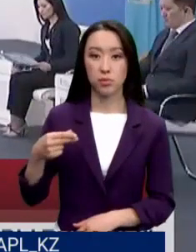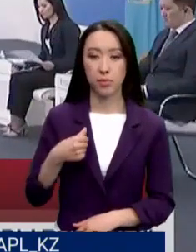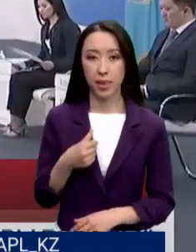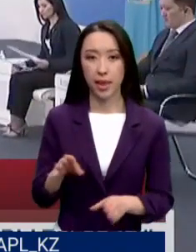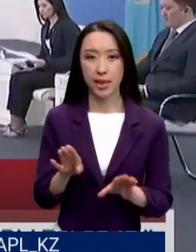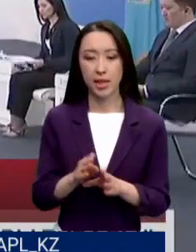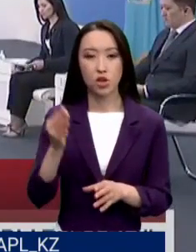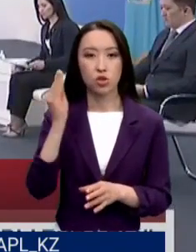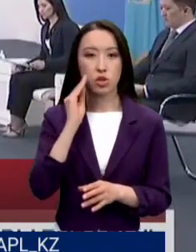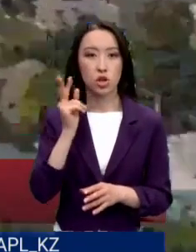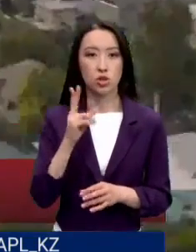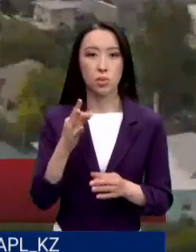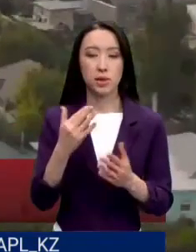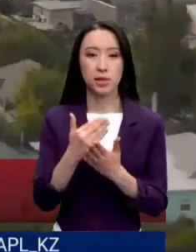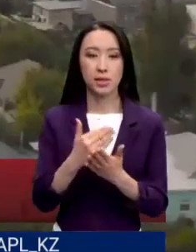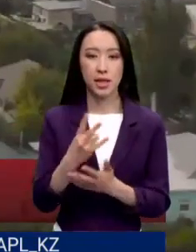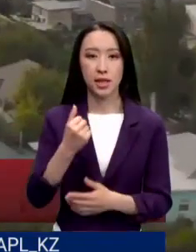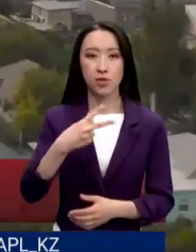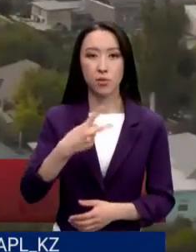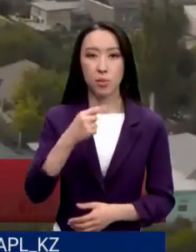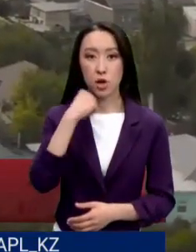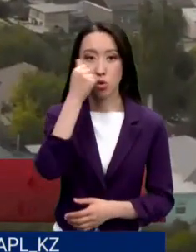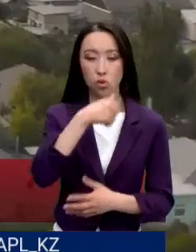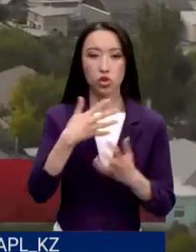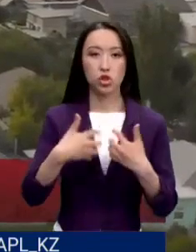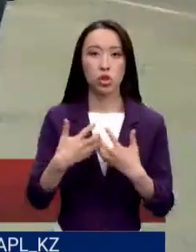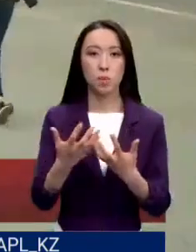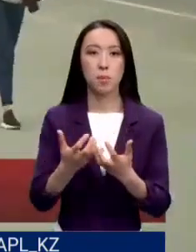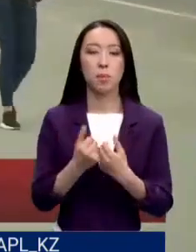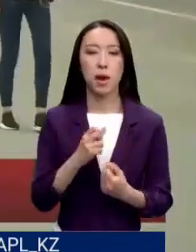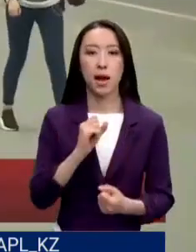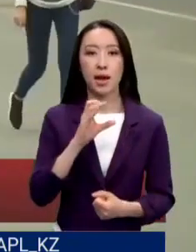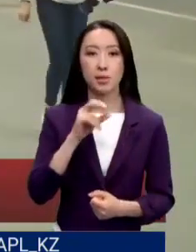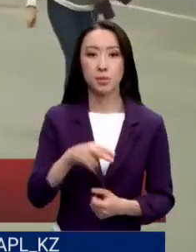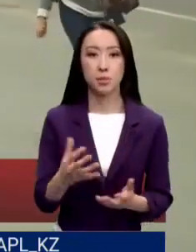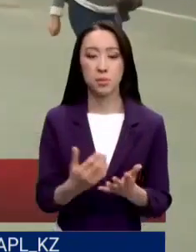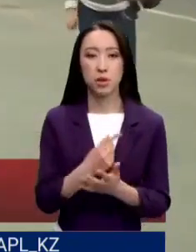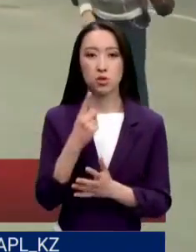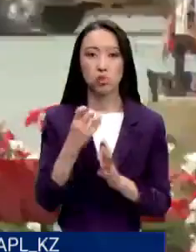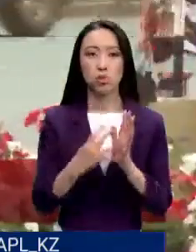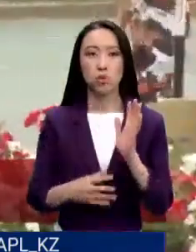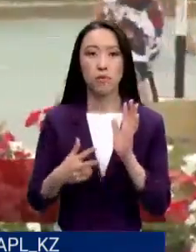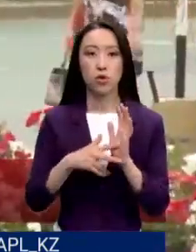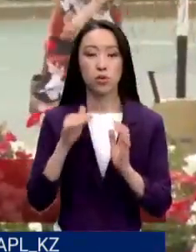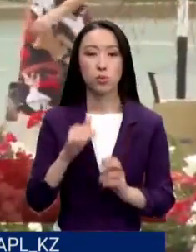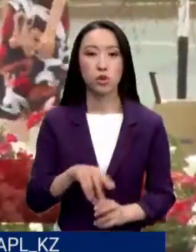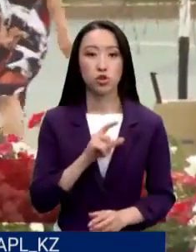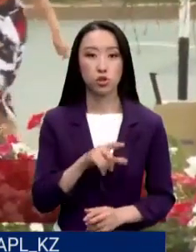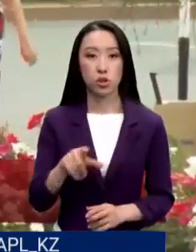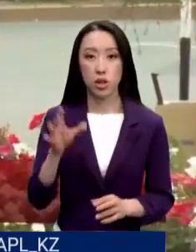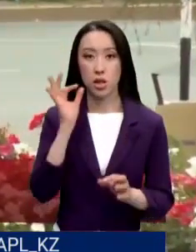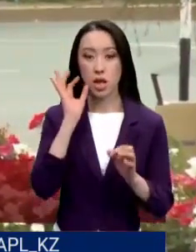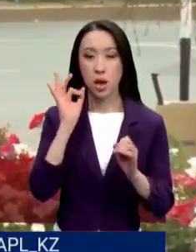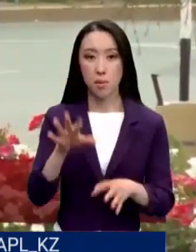Там также сообщили, что по состоянию на 2021 год число получателей АСП составило 198 тысяч человек. Напомним,